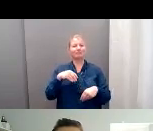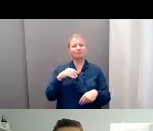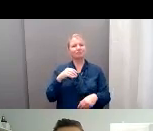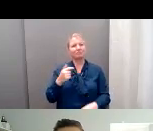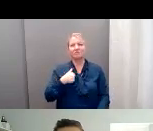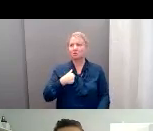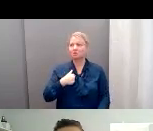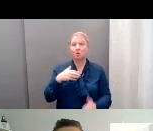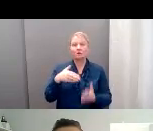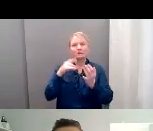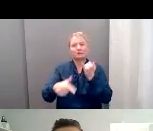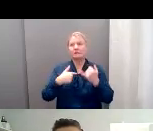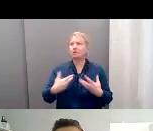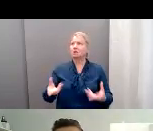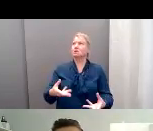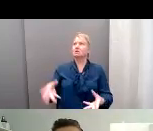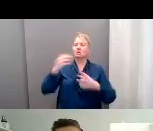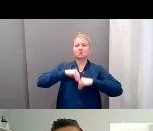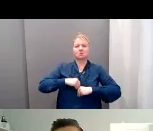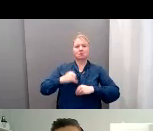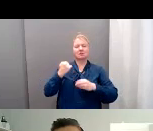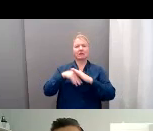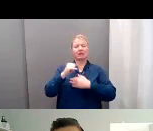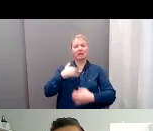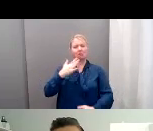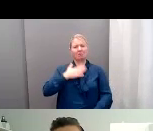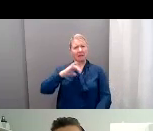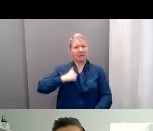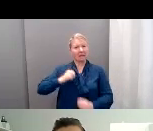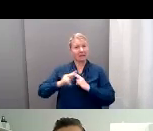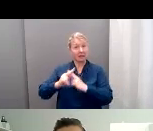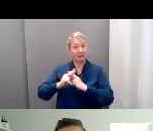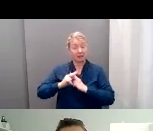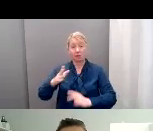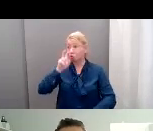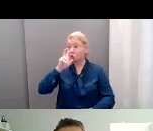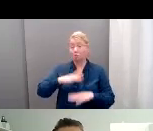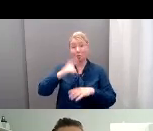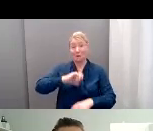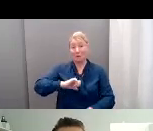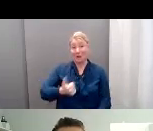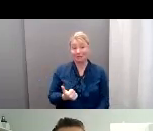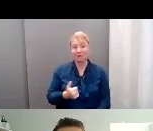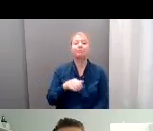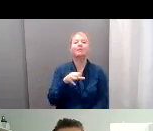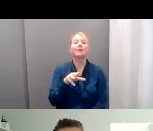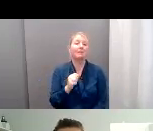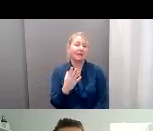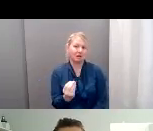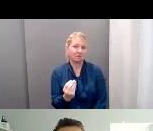införlivar det i sin egen identitet och syn på sig själv. Och där är det Meja som också har en